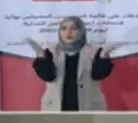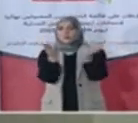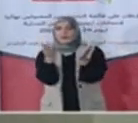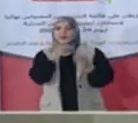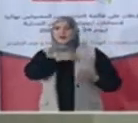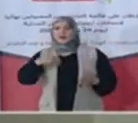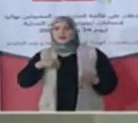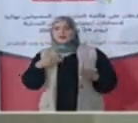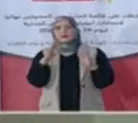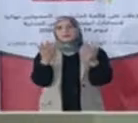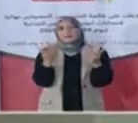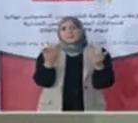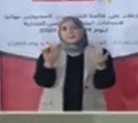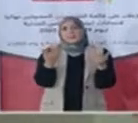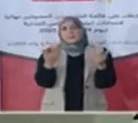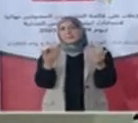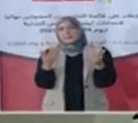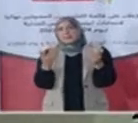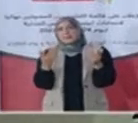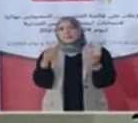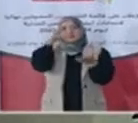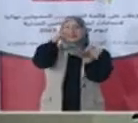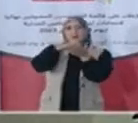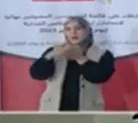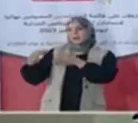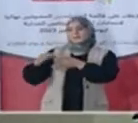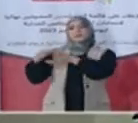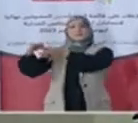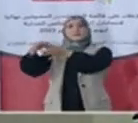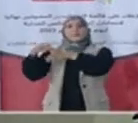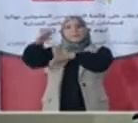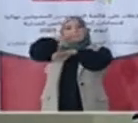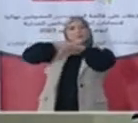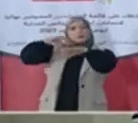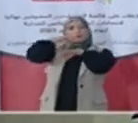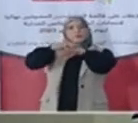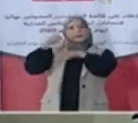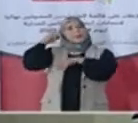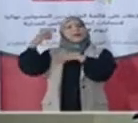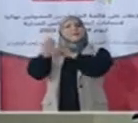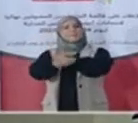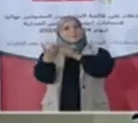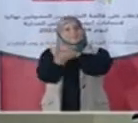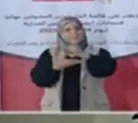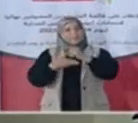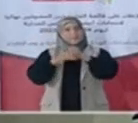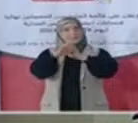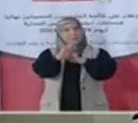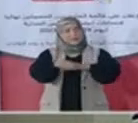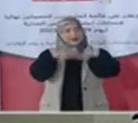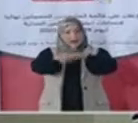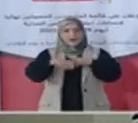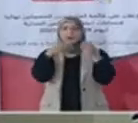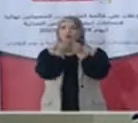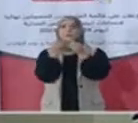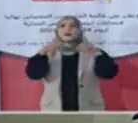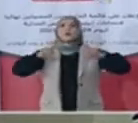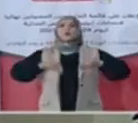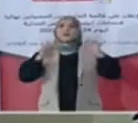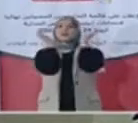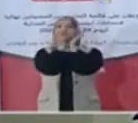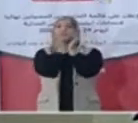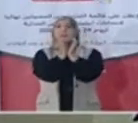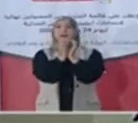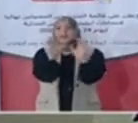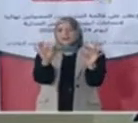صحة، بعض المقررات التابعة لمندوبيات الفلاحة أو الشؤون الاجتماعية إلى غير ذلك،